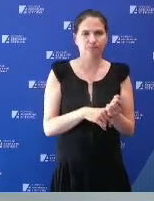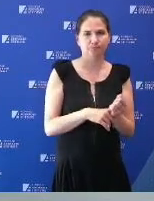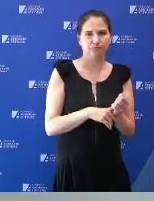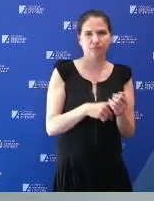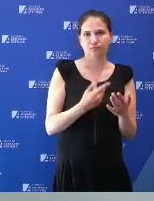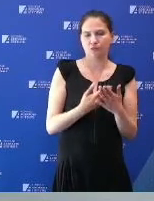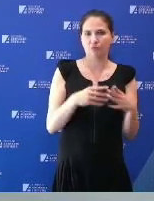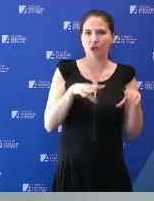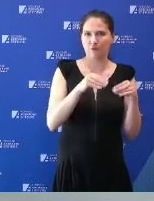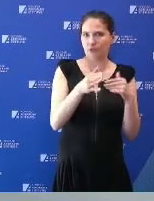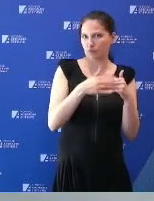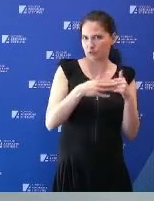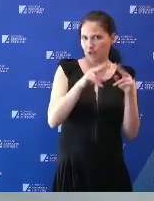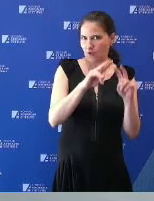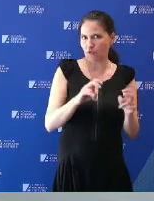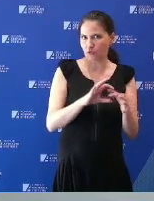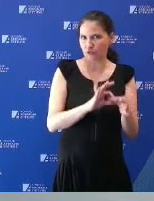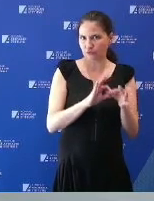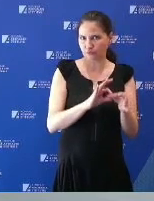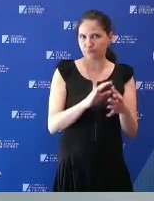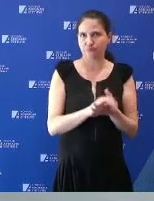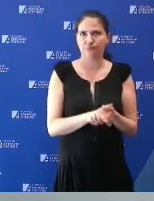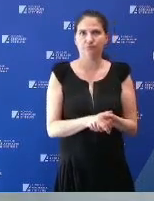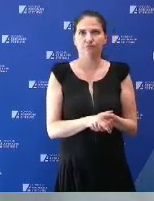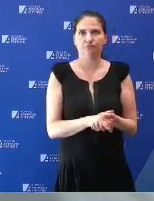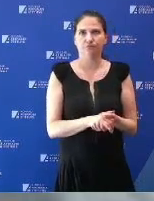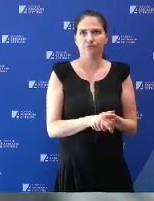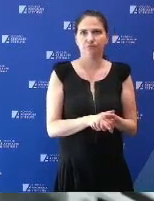anwendungsnahe bezogene Forschung macht.